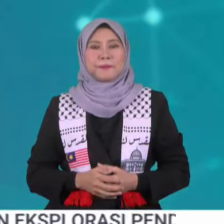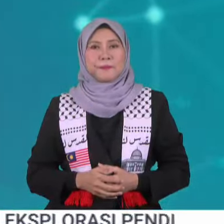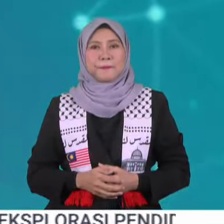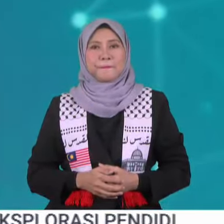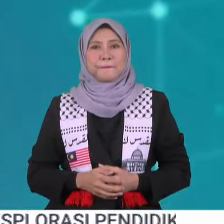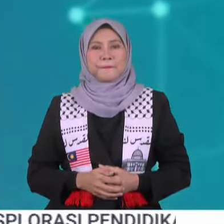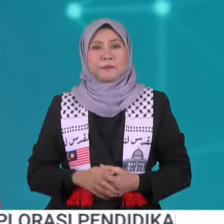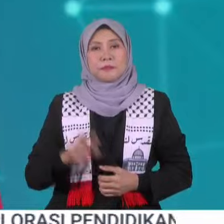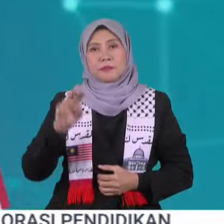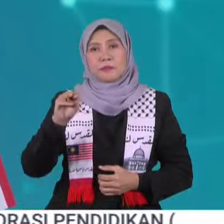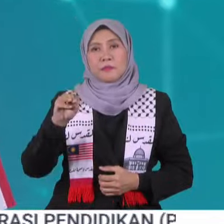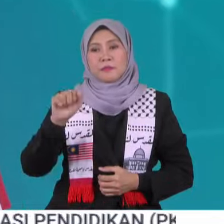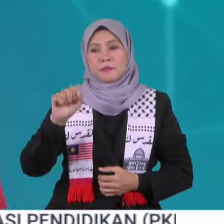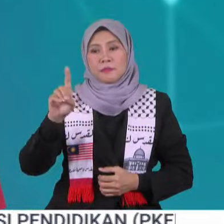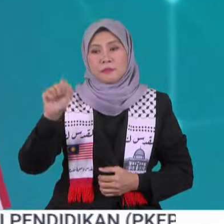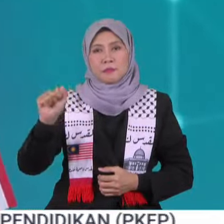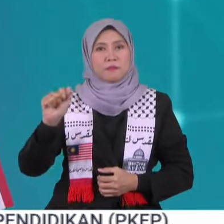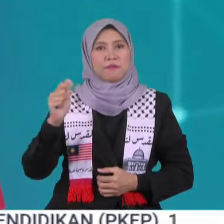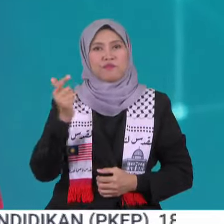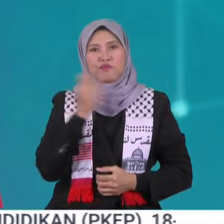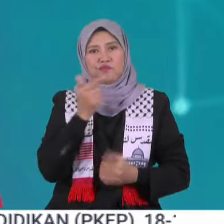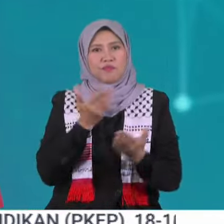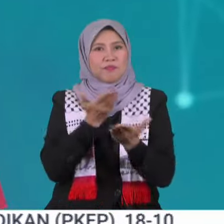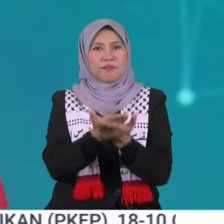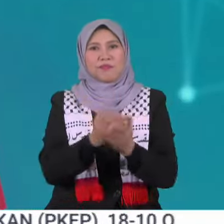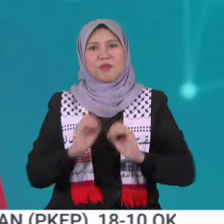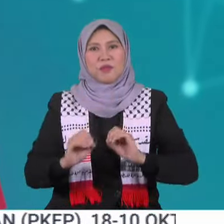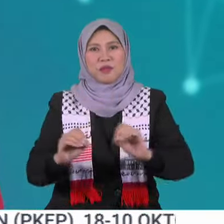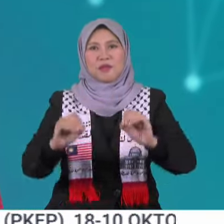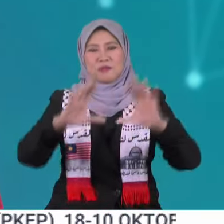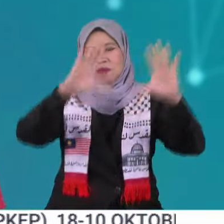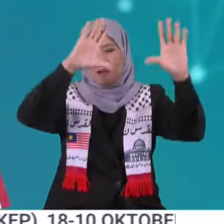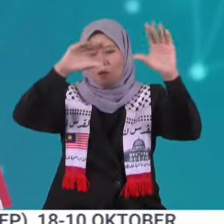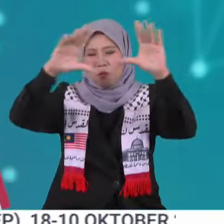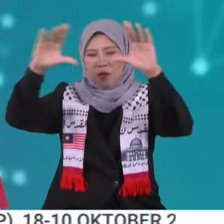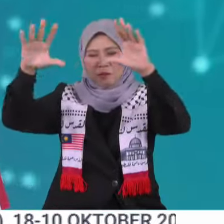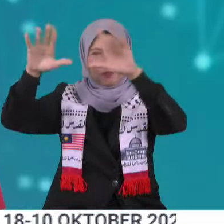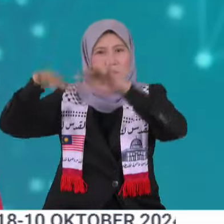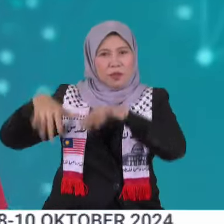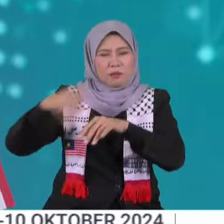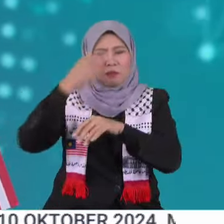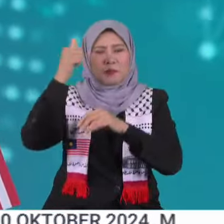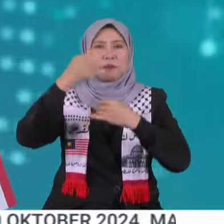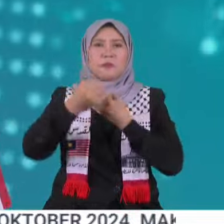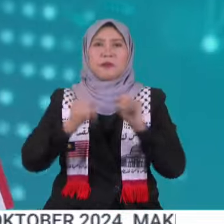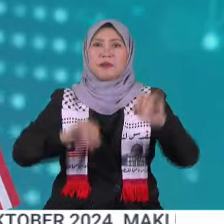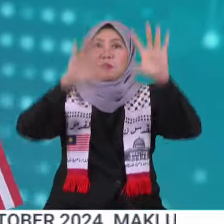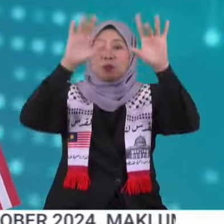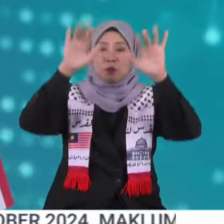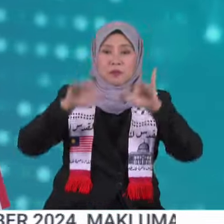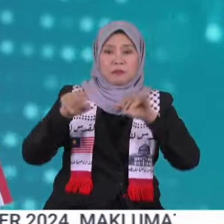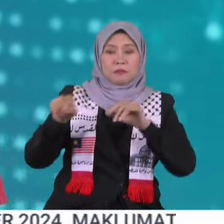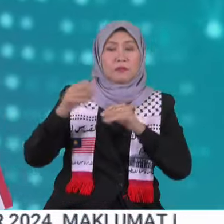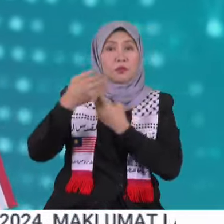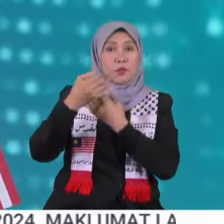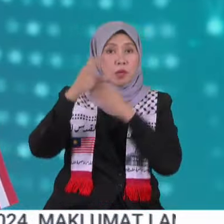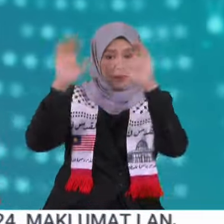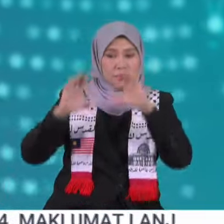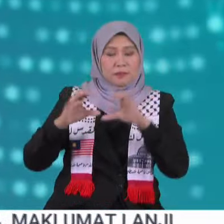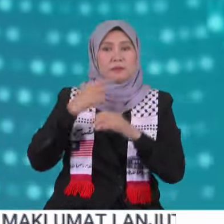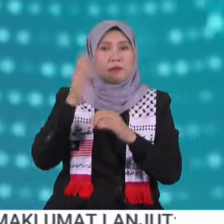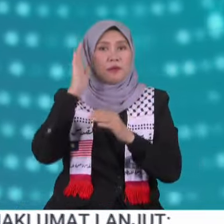Lembaga Kemajuan Pertanian Muda MADA tidak bercadang melakukan operasi pembenihan awan kerana Jabatan Meteorologi Malaysia meramalkan taburan hujan